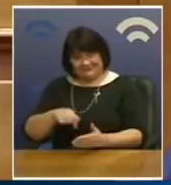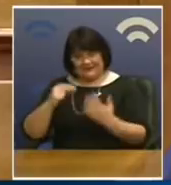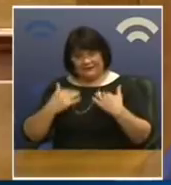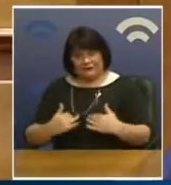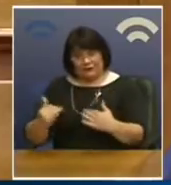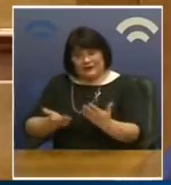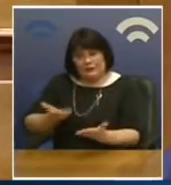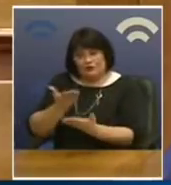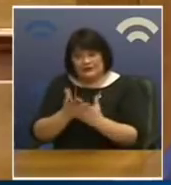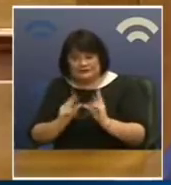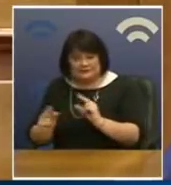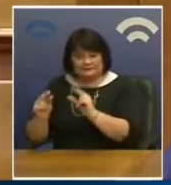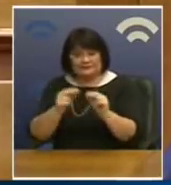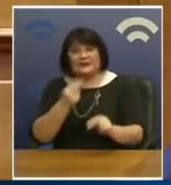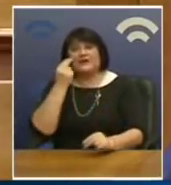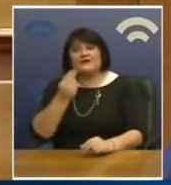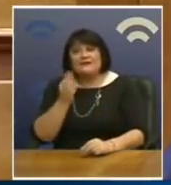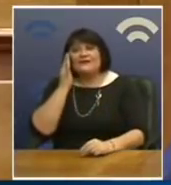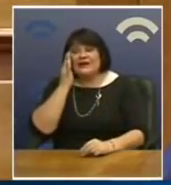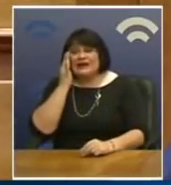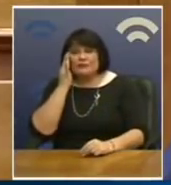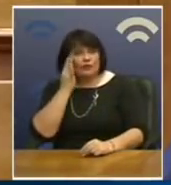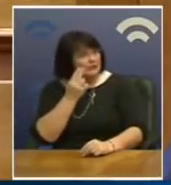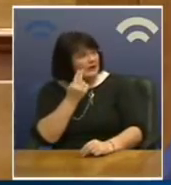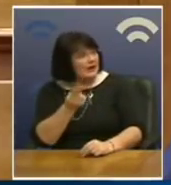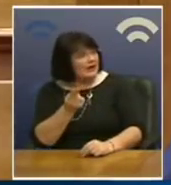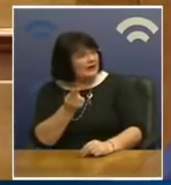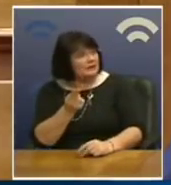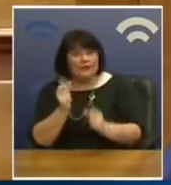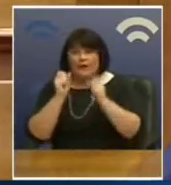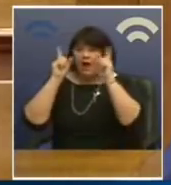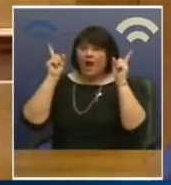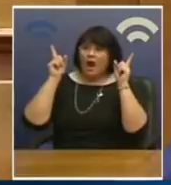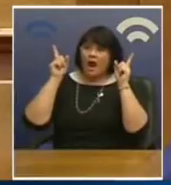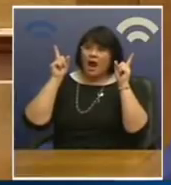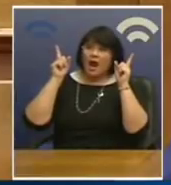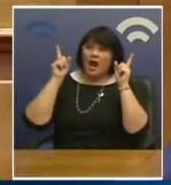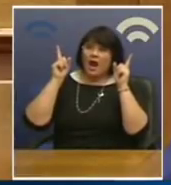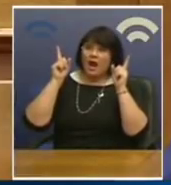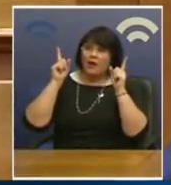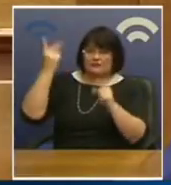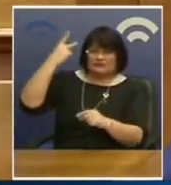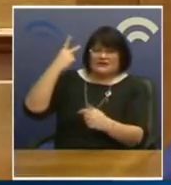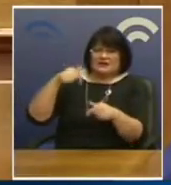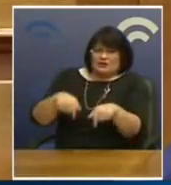και βλέπω σήμερα με μεγάλη έκπληξη ότι ακόμα και γι' αυτό μας εγκαλείται.